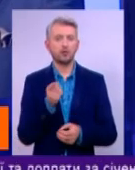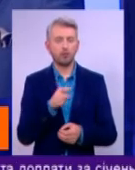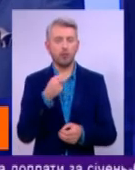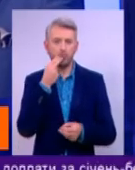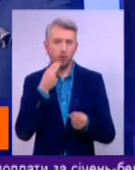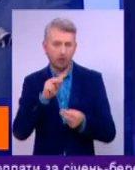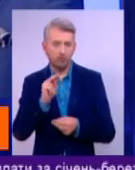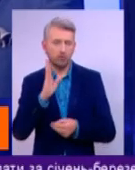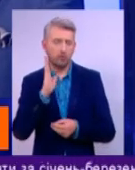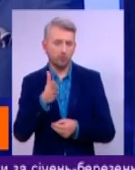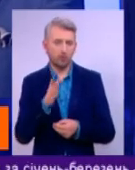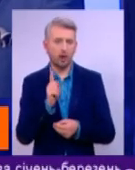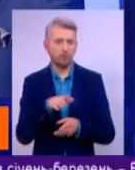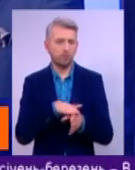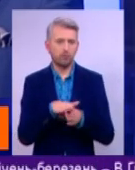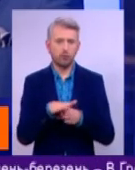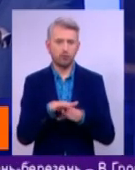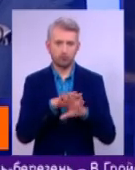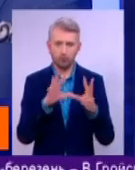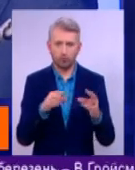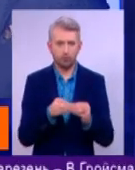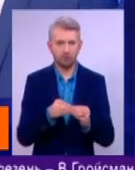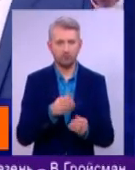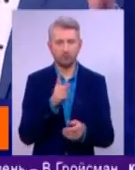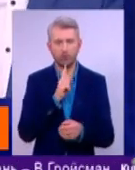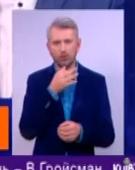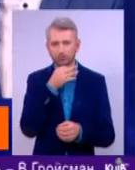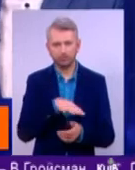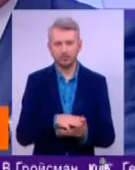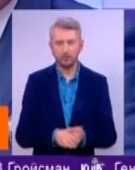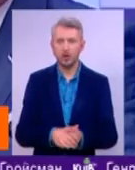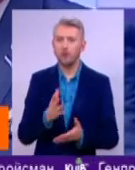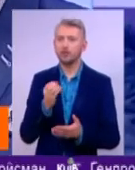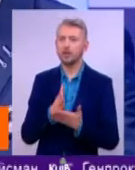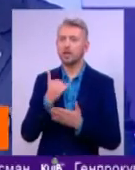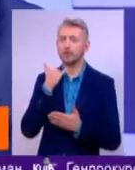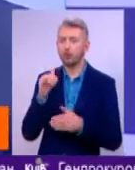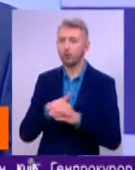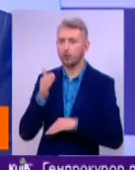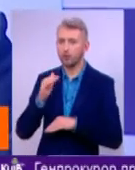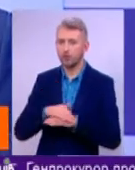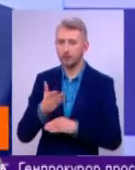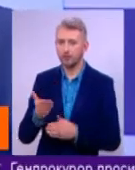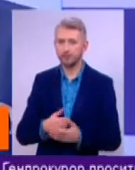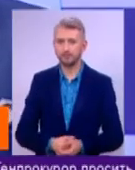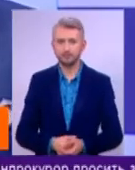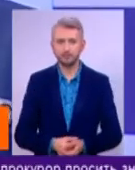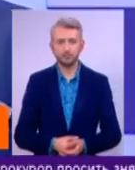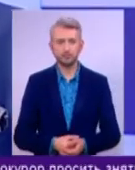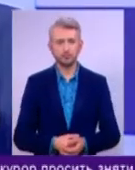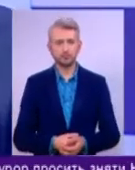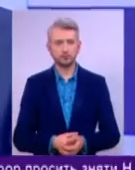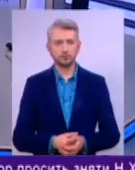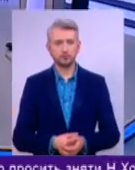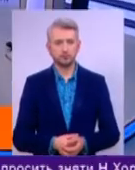покращення буде, але поки в повній мірі воно нас не задовільняє. Ще є дзвіночок телефону. Доброго вечора, слухаємо. Ще є